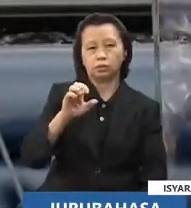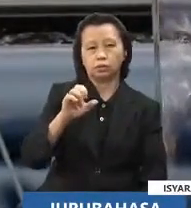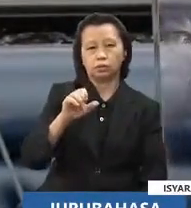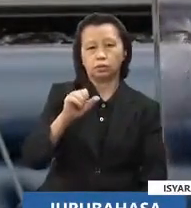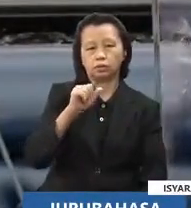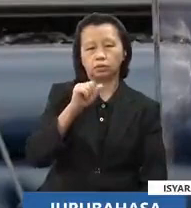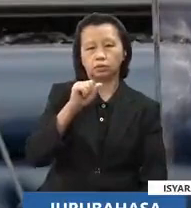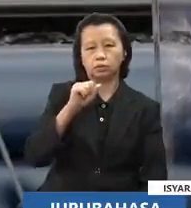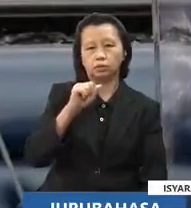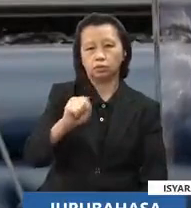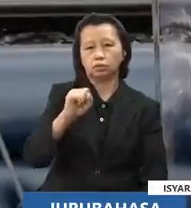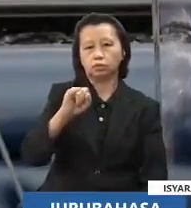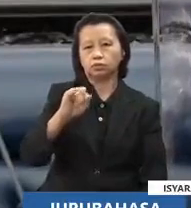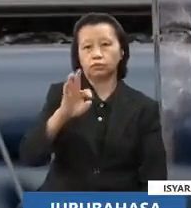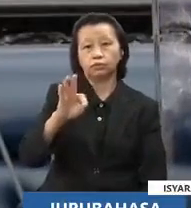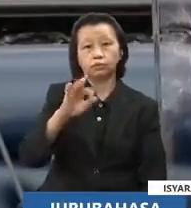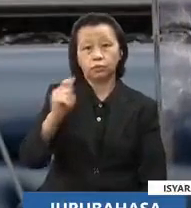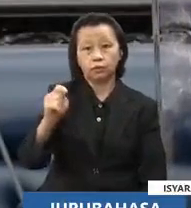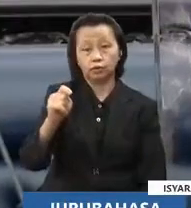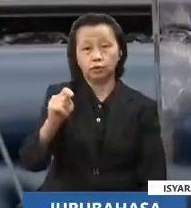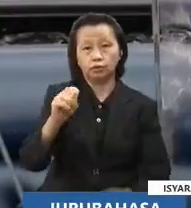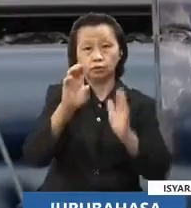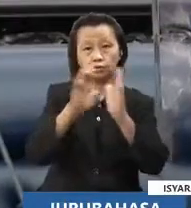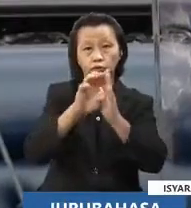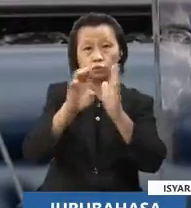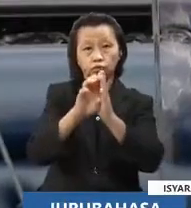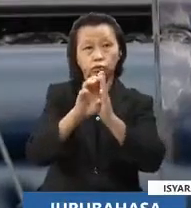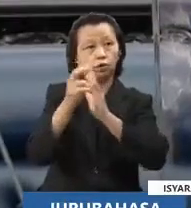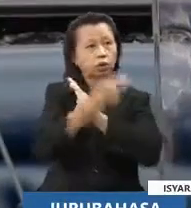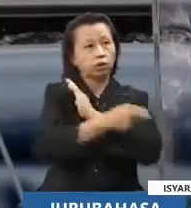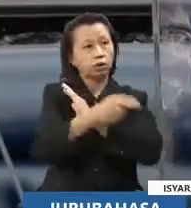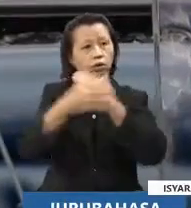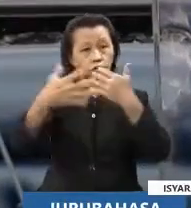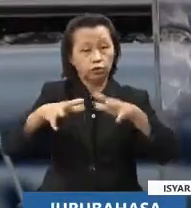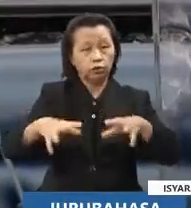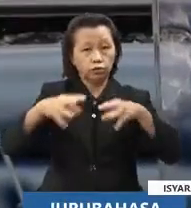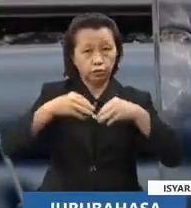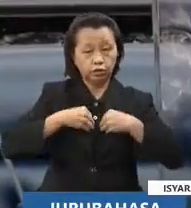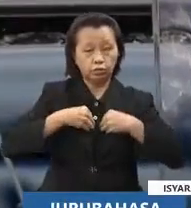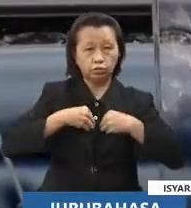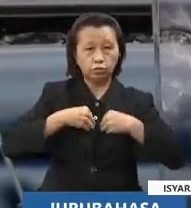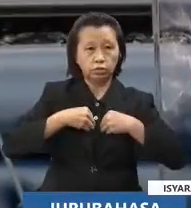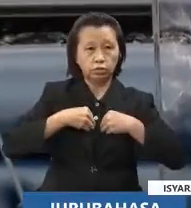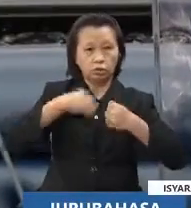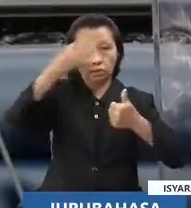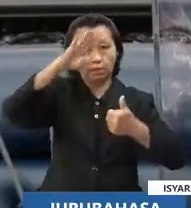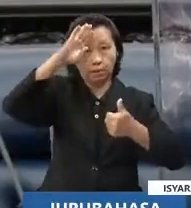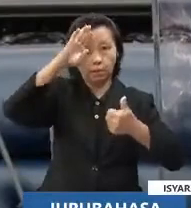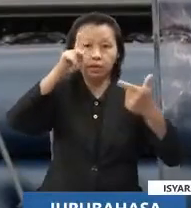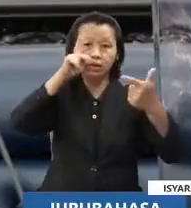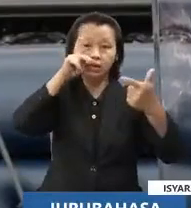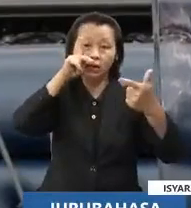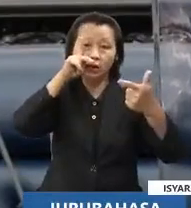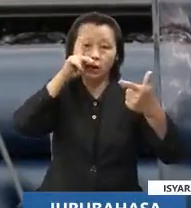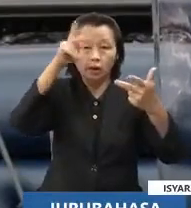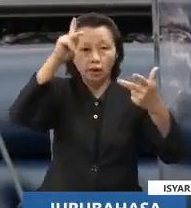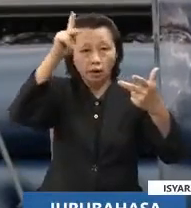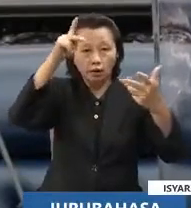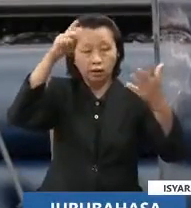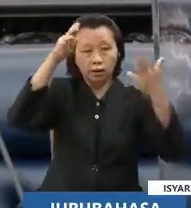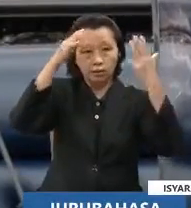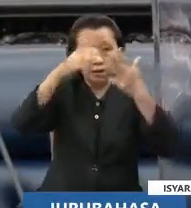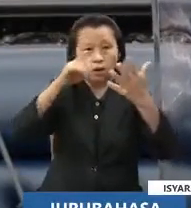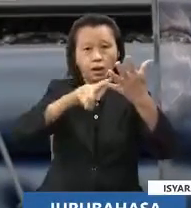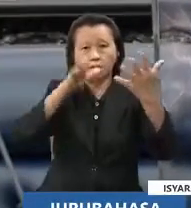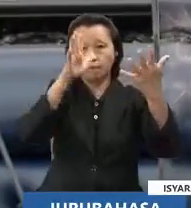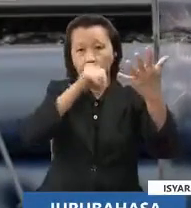negeri-negeri yang terkesan. Mungkin saya beri contoh negeri-negeri yang telah menerima bantuan ini adalah Perlis, Kedah, Kelantan,